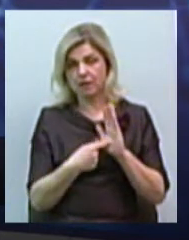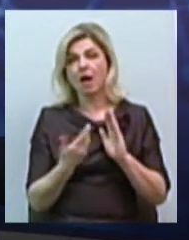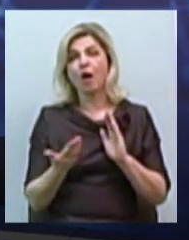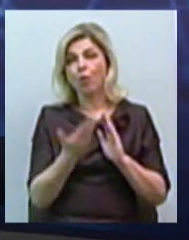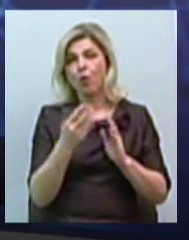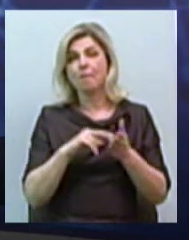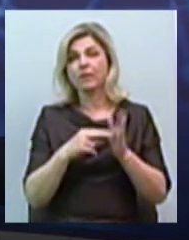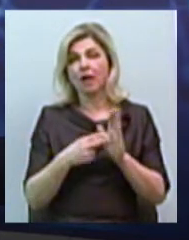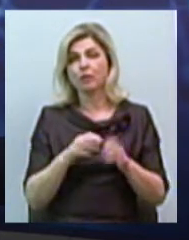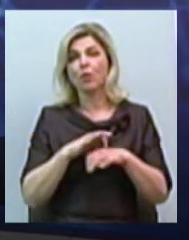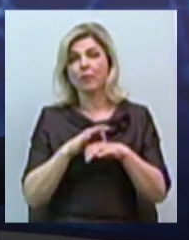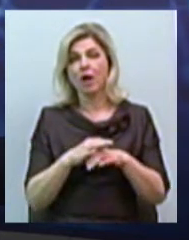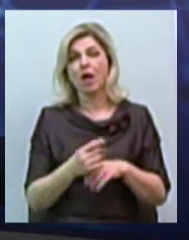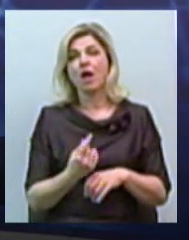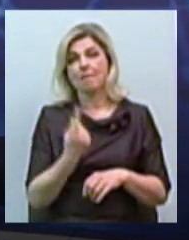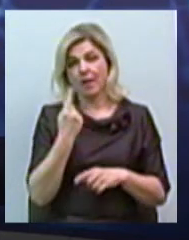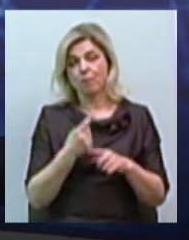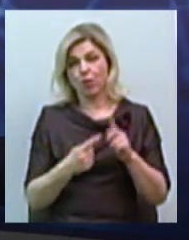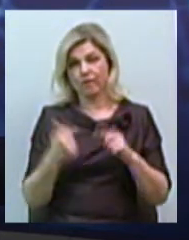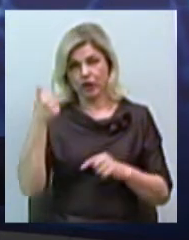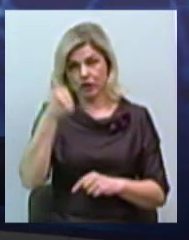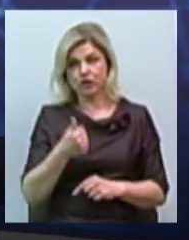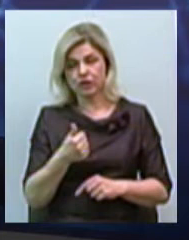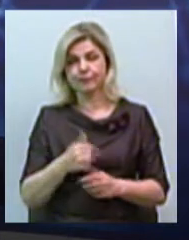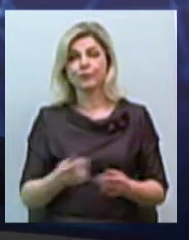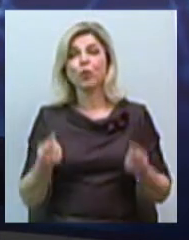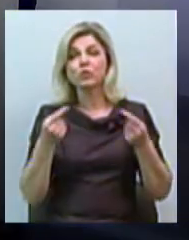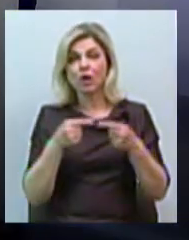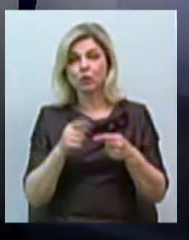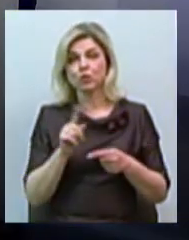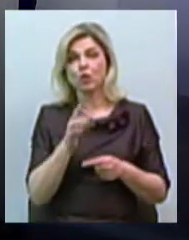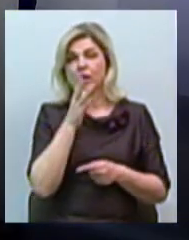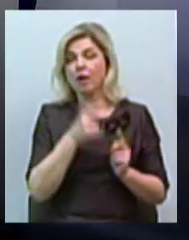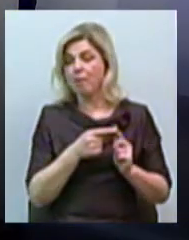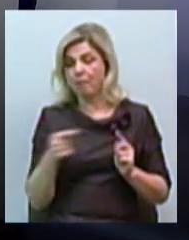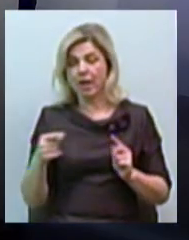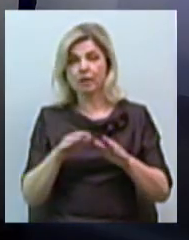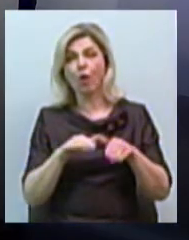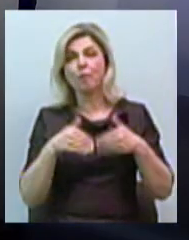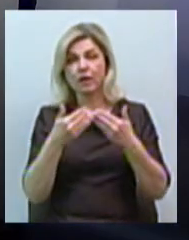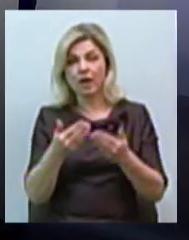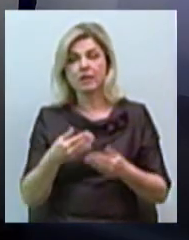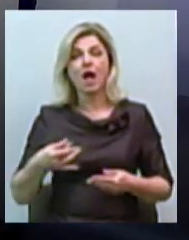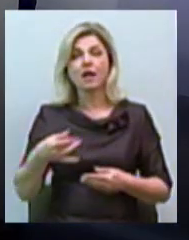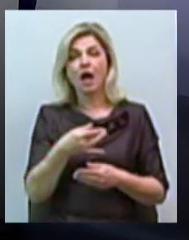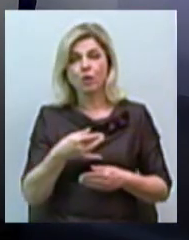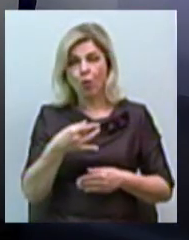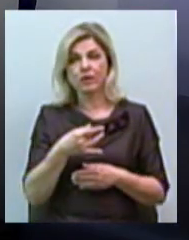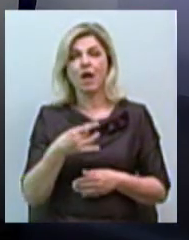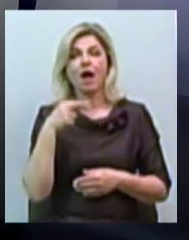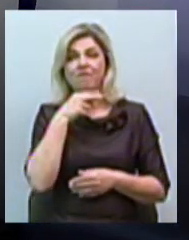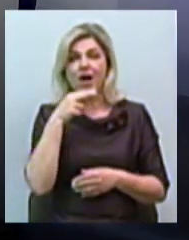планується провести в першій половині тижня. Встановлено, що на момент звернення в районі антирабічна вакцина була